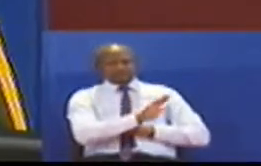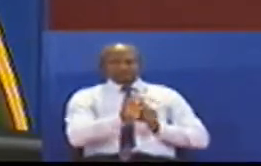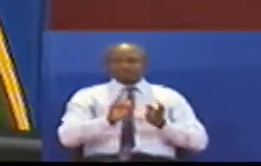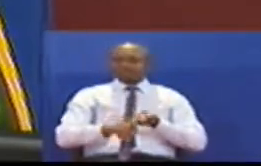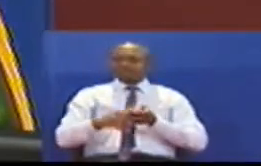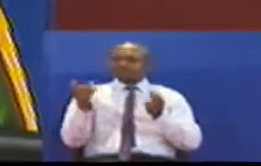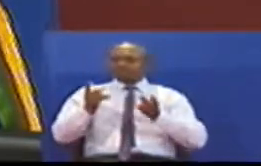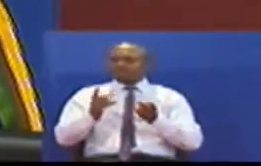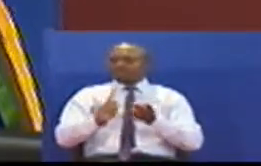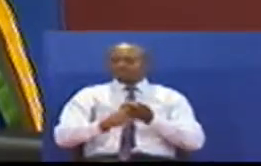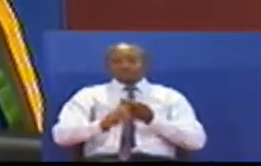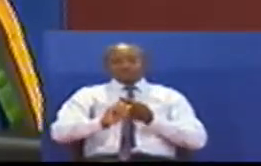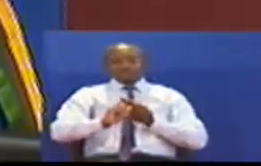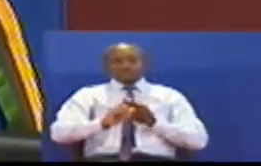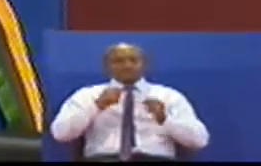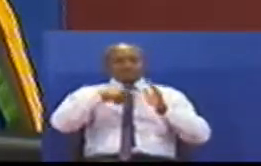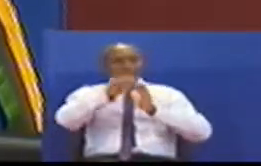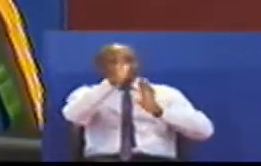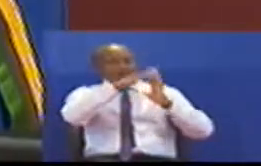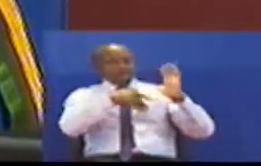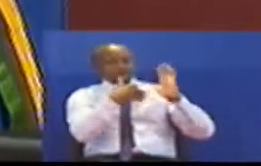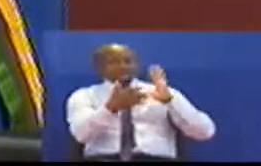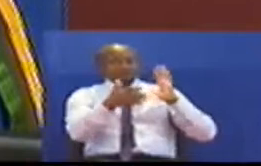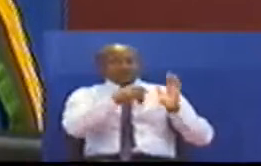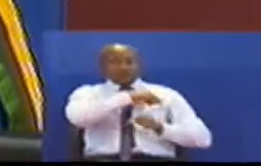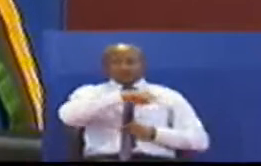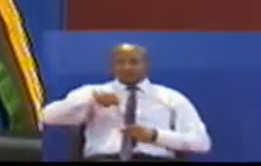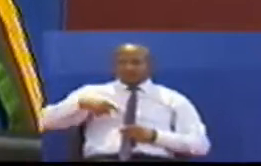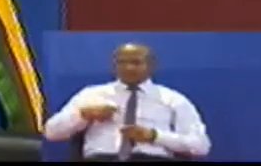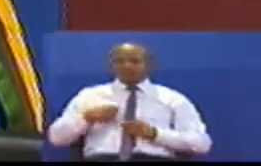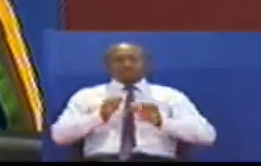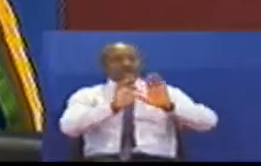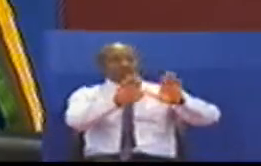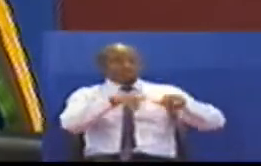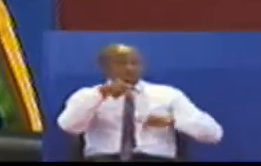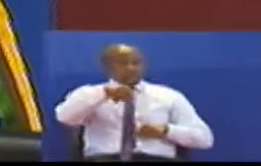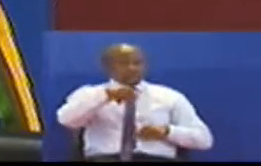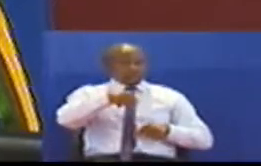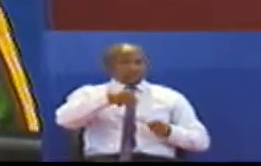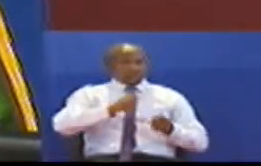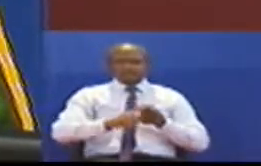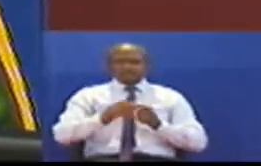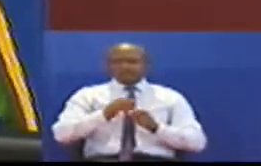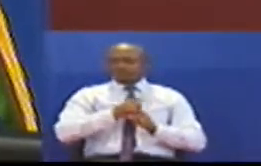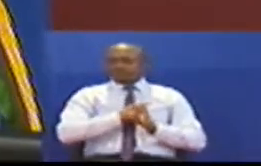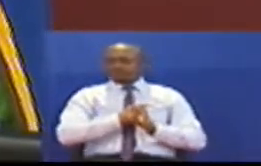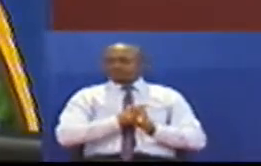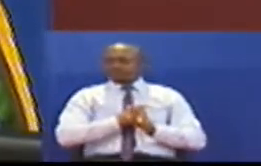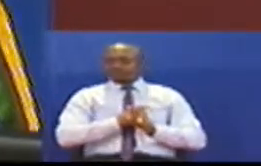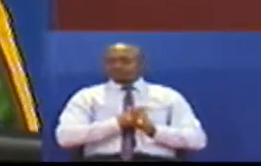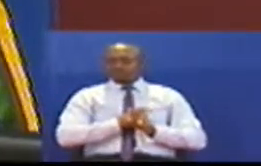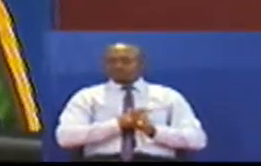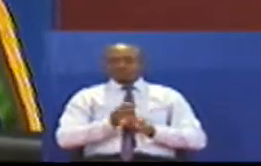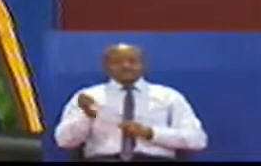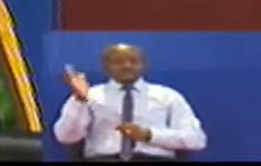Na mkiangalia waheshimiwa bunge mtaona kwamba kwenye ratiba yetu ya bunge weekends haziko kwenye shughuli